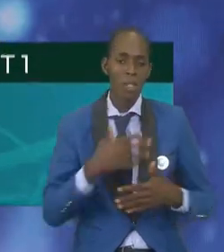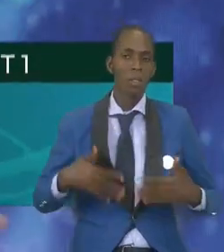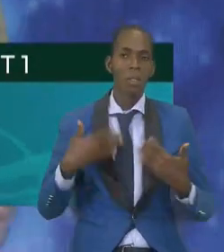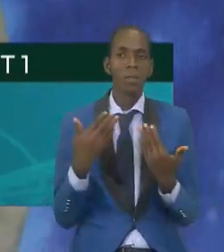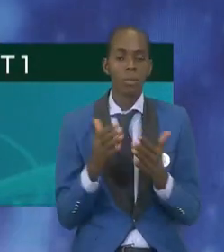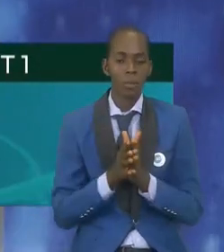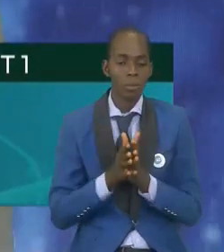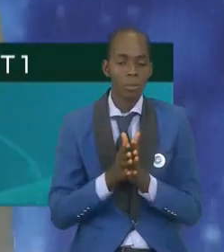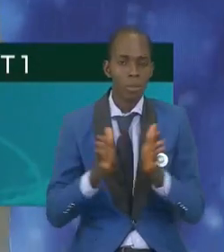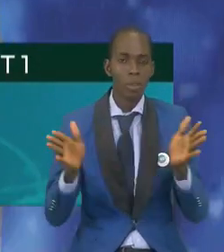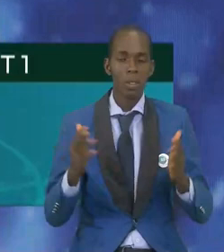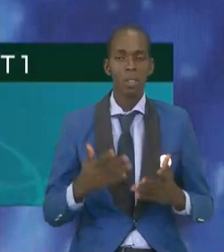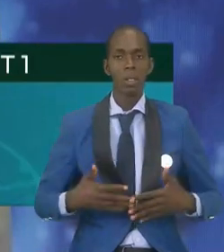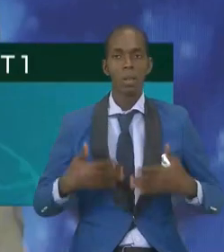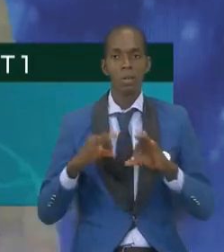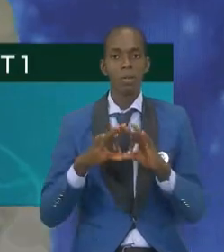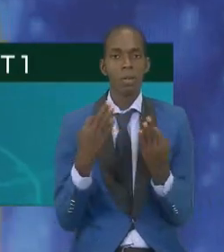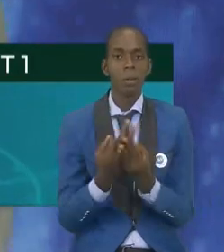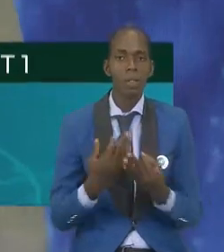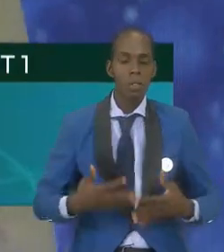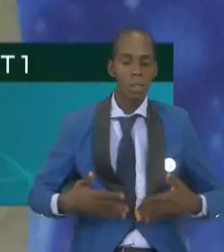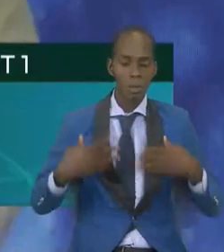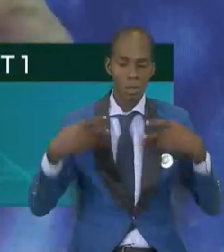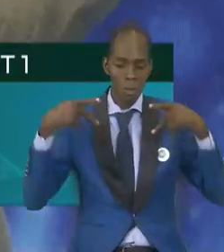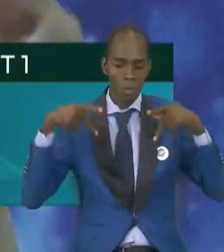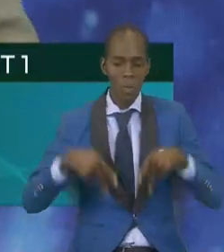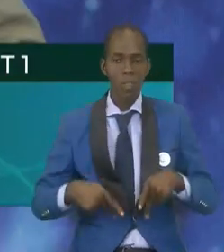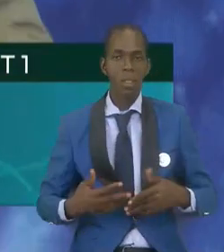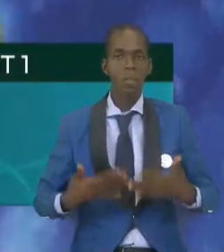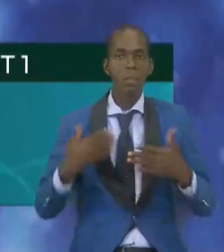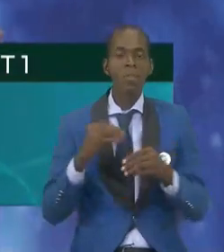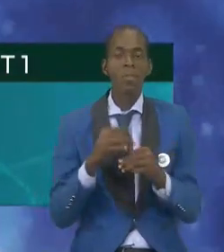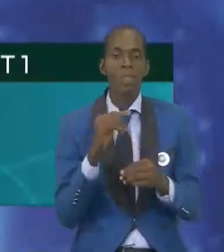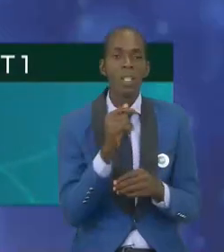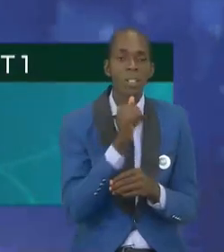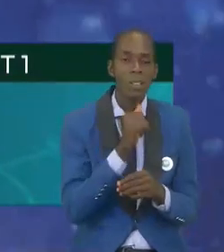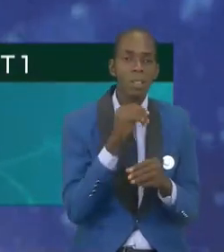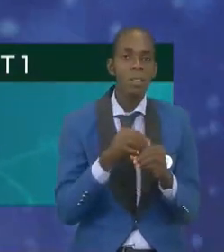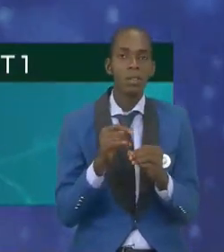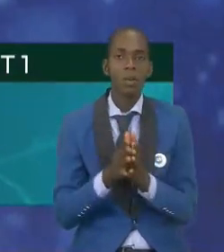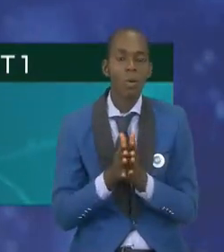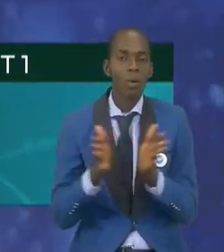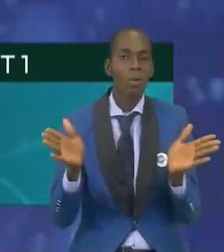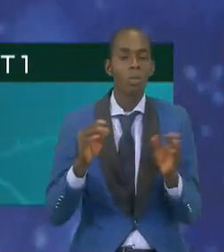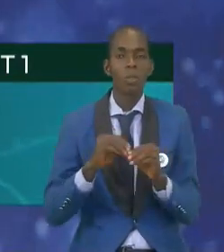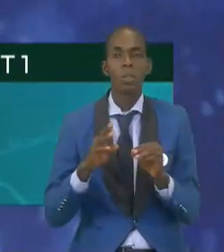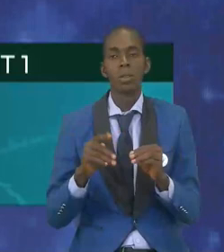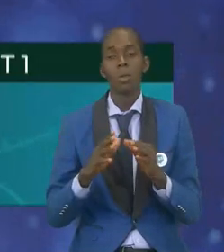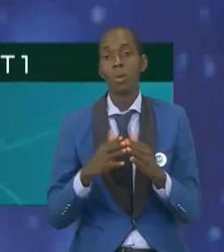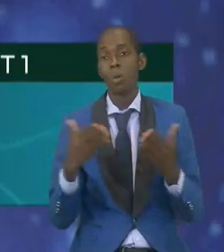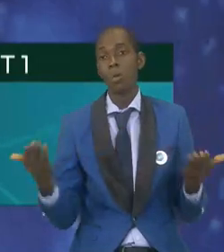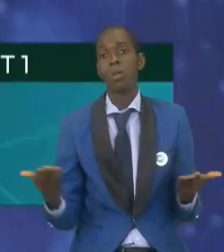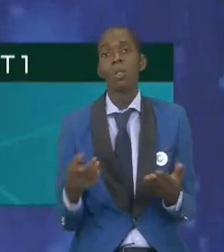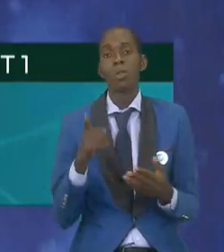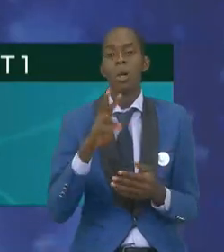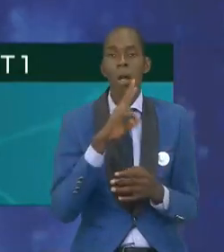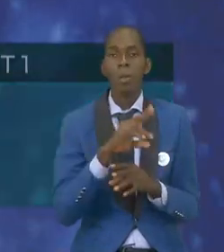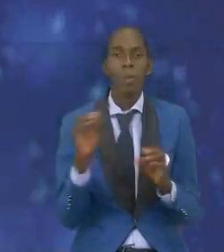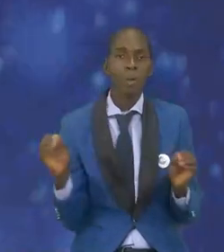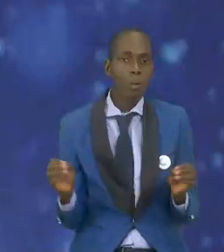était la vie privée la vie publique la vie familiale la vie personnelle dans le